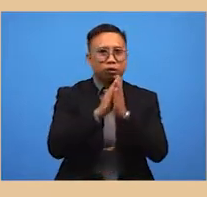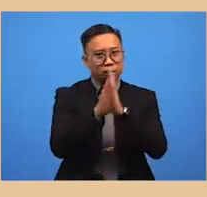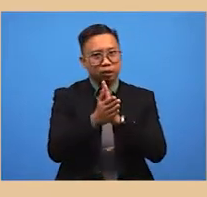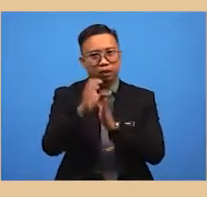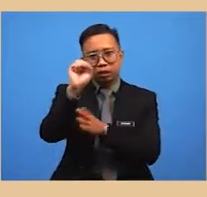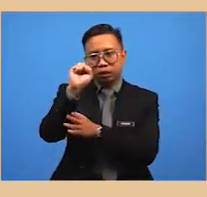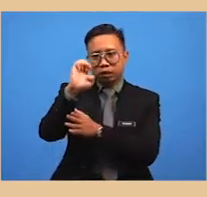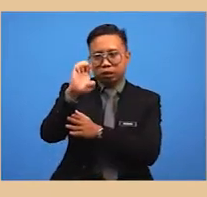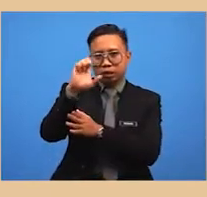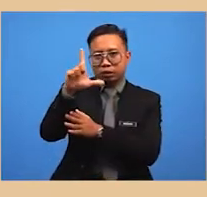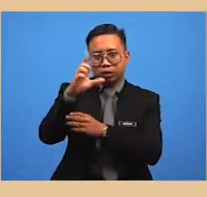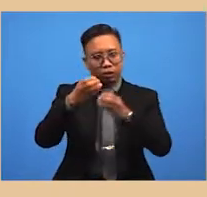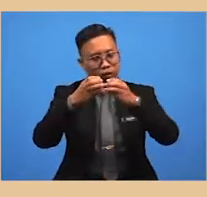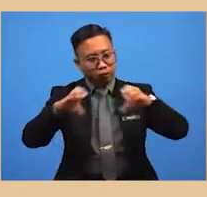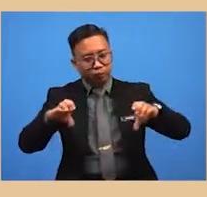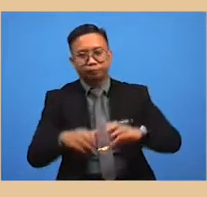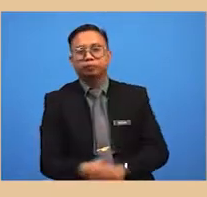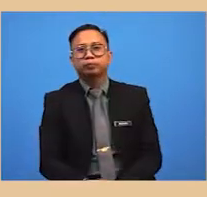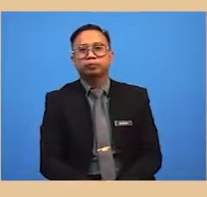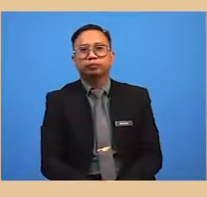membentuk sel telur.